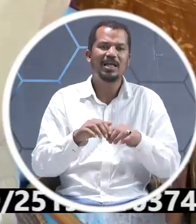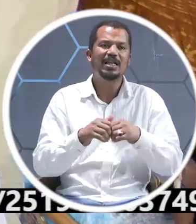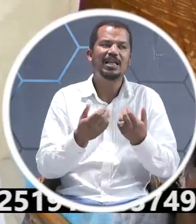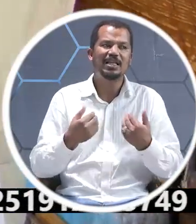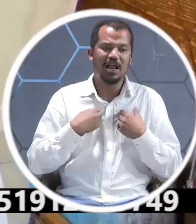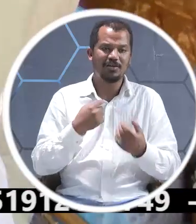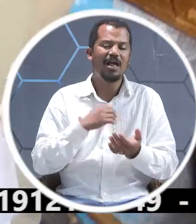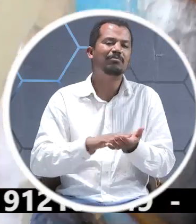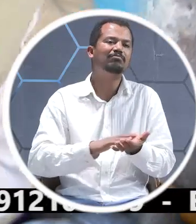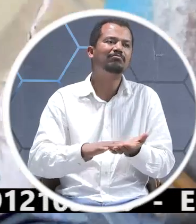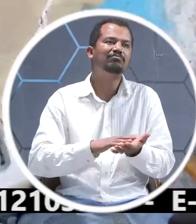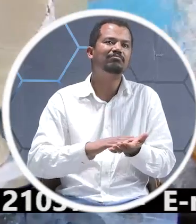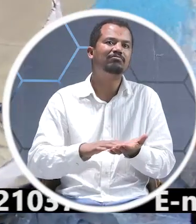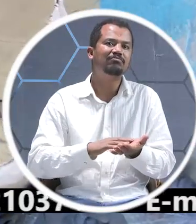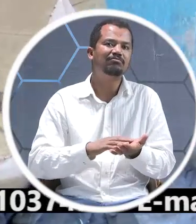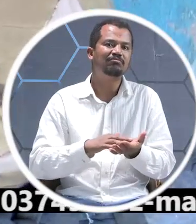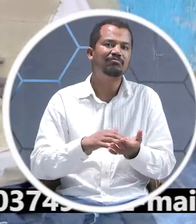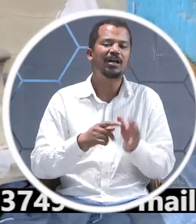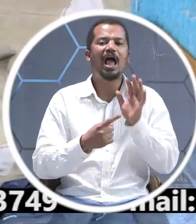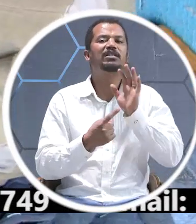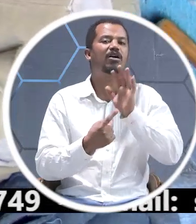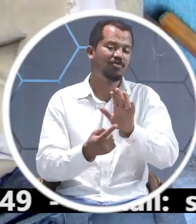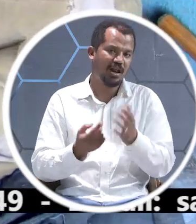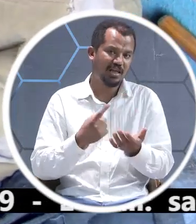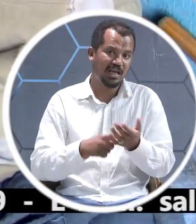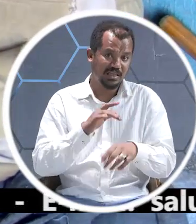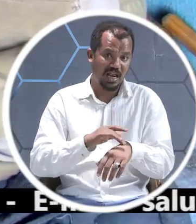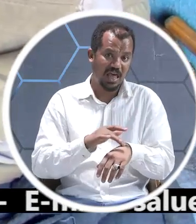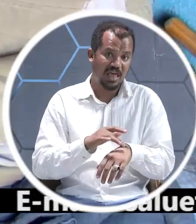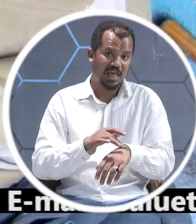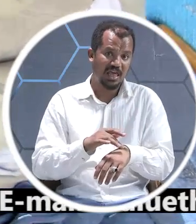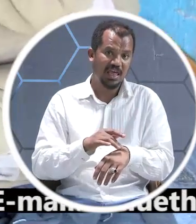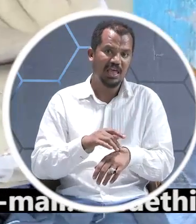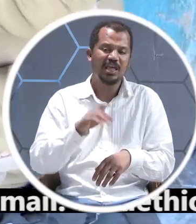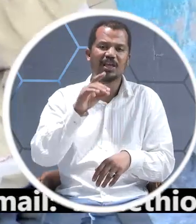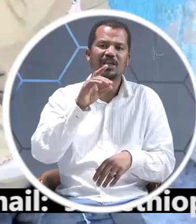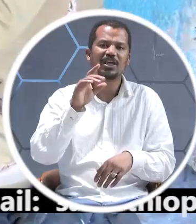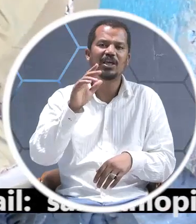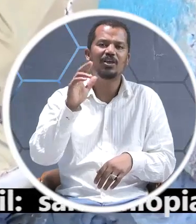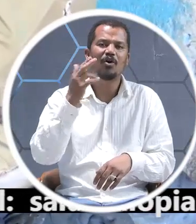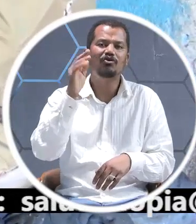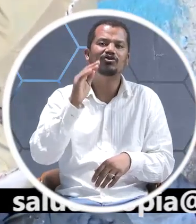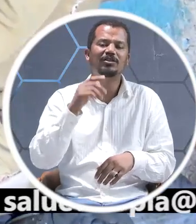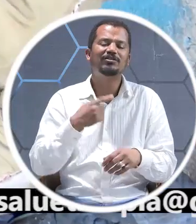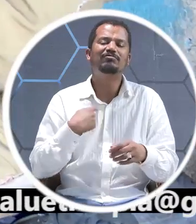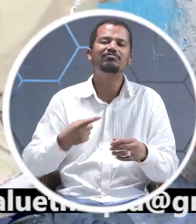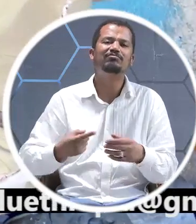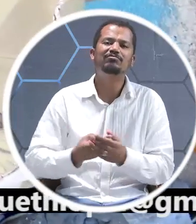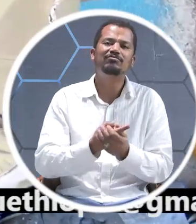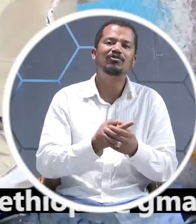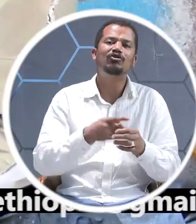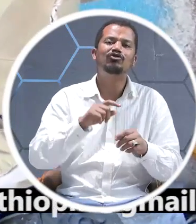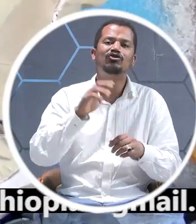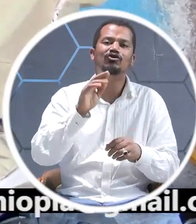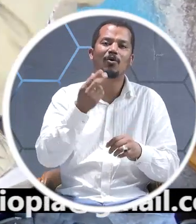እንዴት እንዳሉ በጣታችን ስንዳብስ ያመለክቱናል ከዚያ ላይ እቺ ኪሮስ ባላለች እቺን ስንልክ